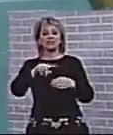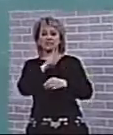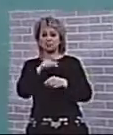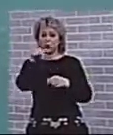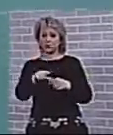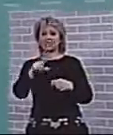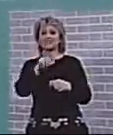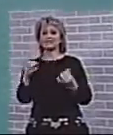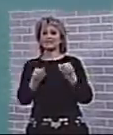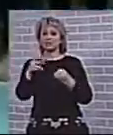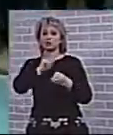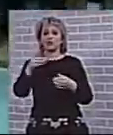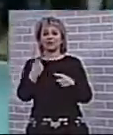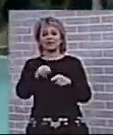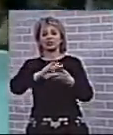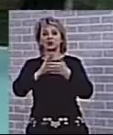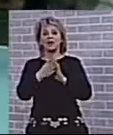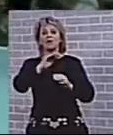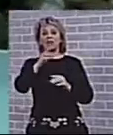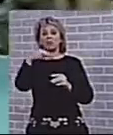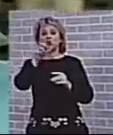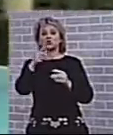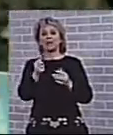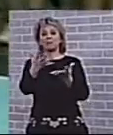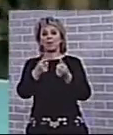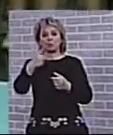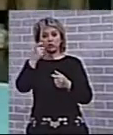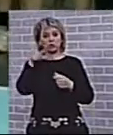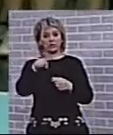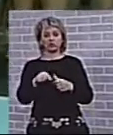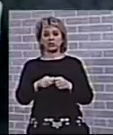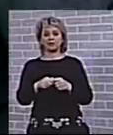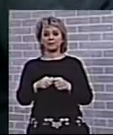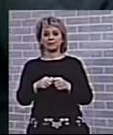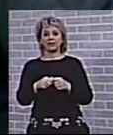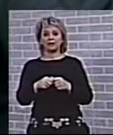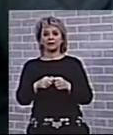мощно. Забавно, что в этой ситуации Фредрик Бужан получает предупреждение.